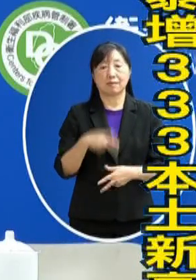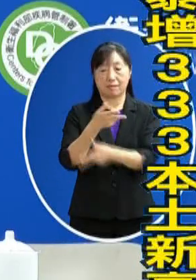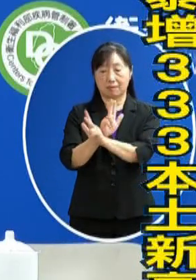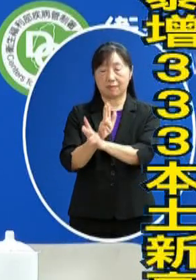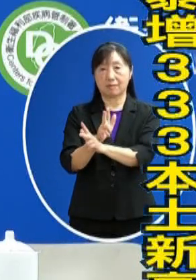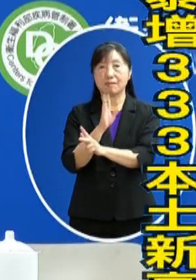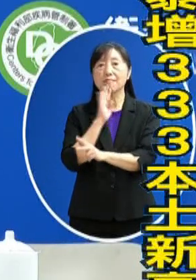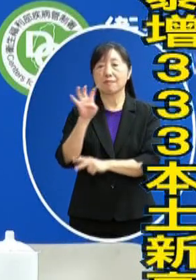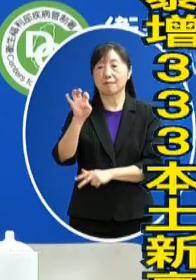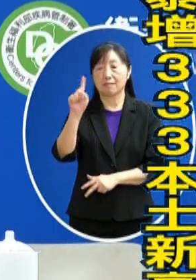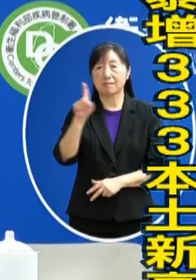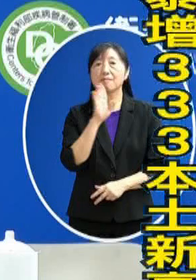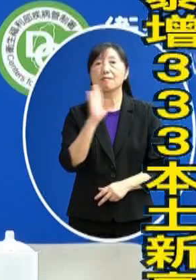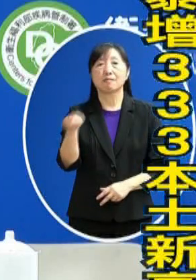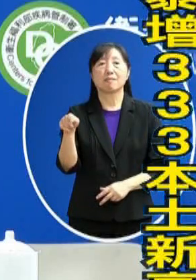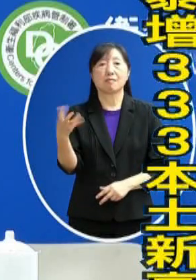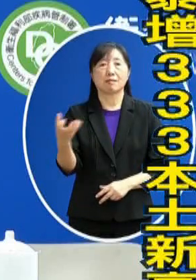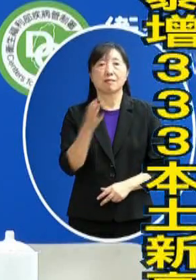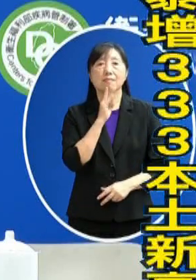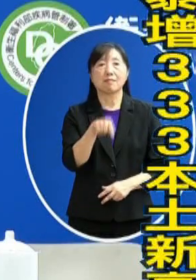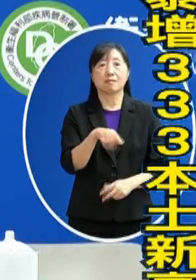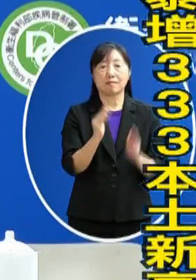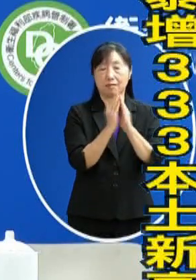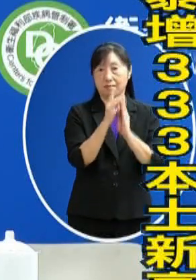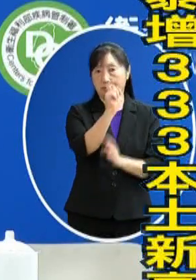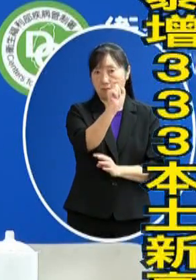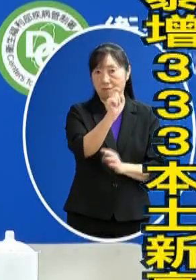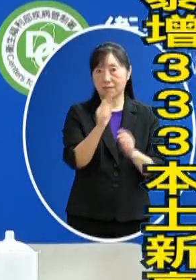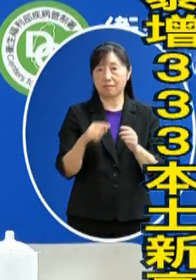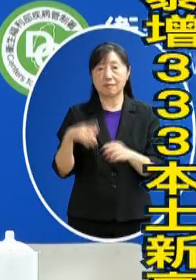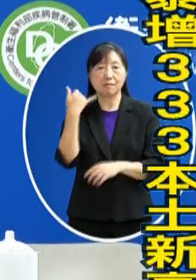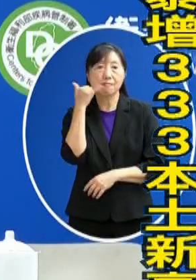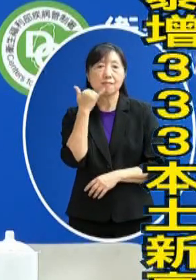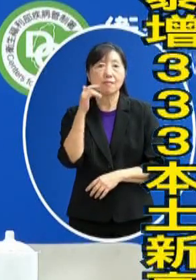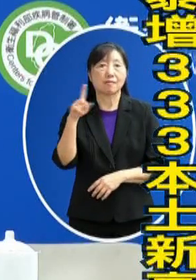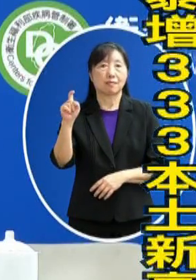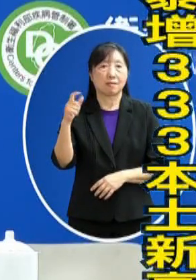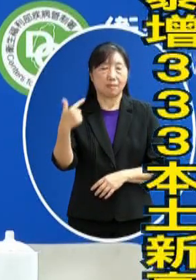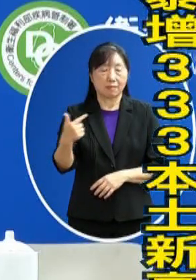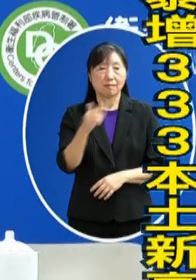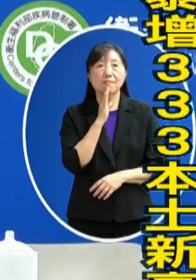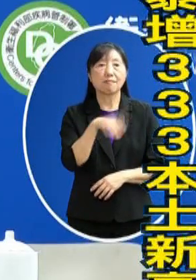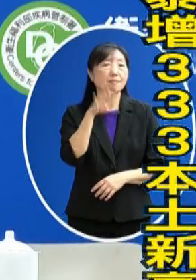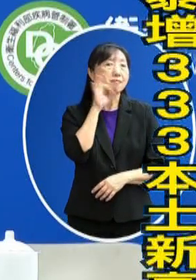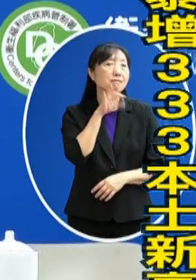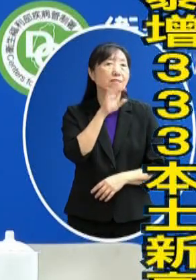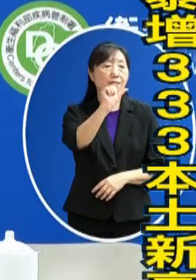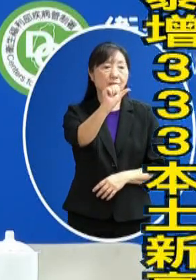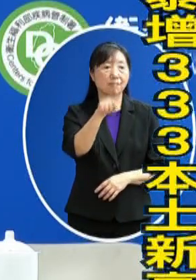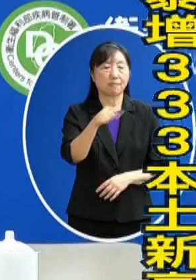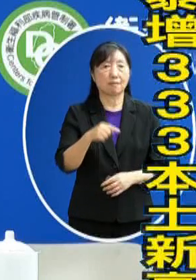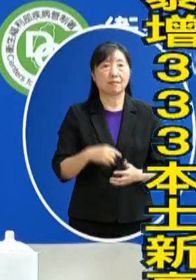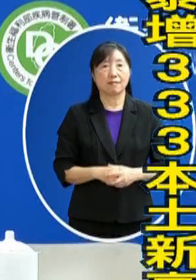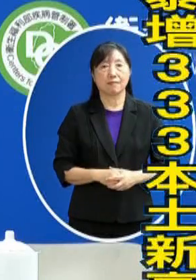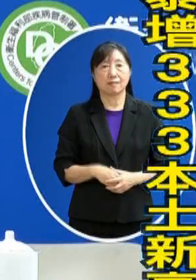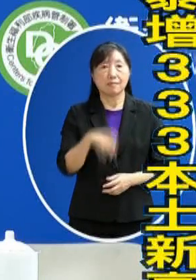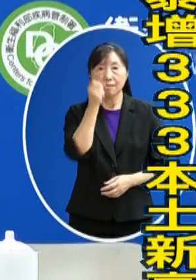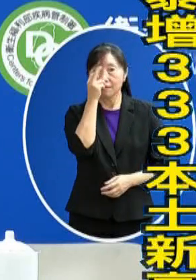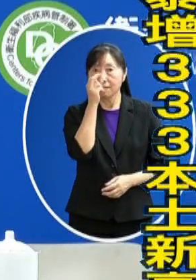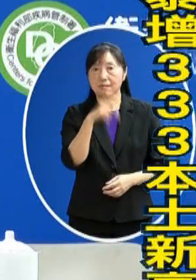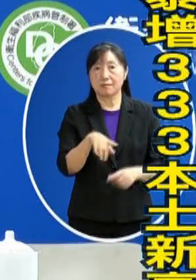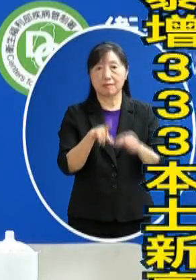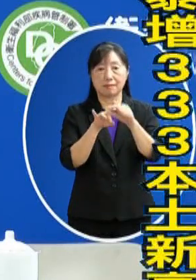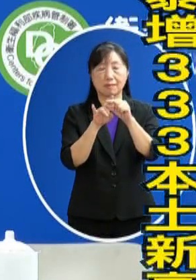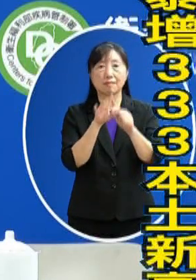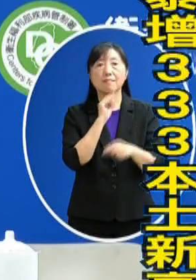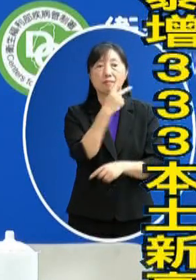防疫上面，而且要减少呢议员之间群聚的风险，在17号呢纷纷做出要延会的决议。至于呢嘉义县